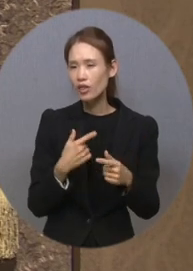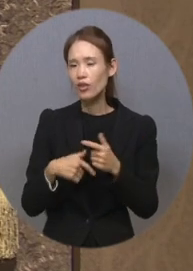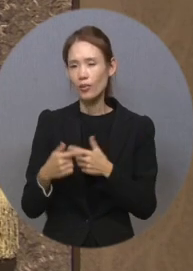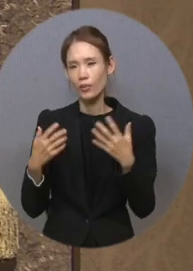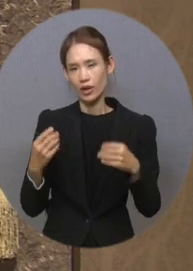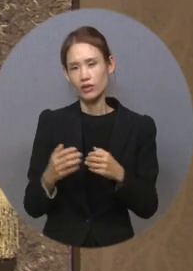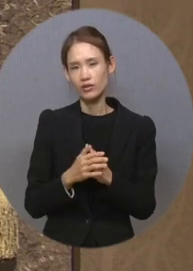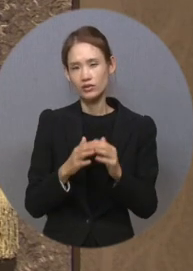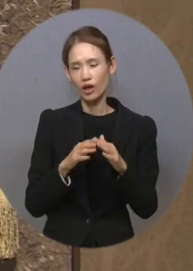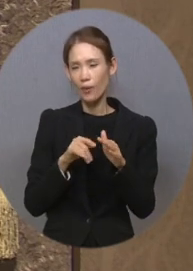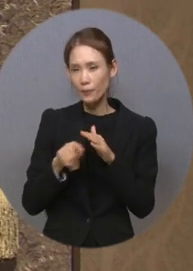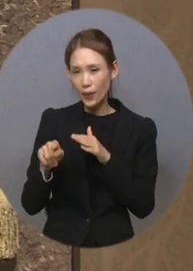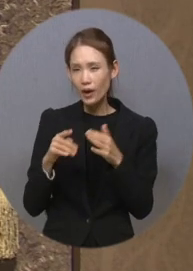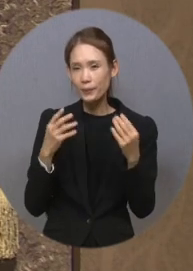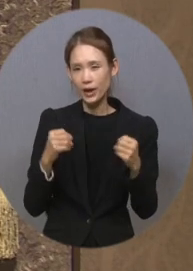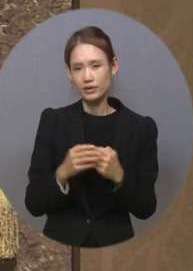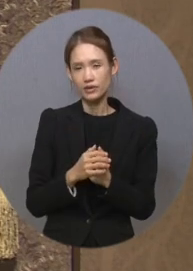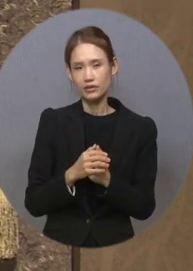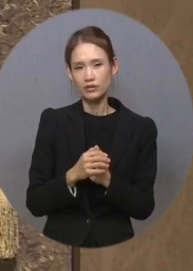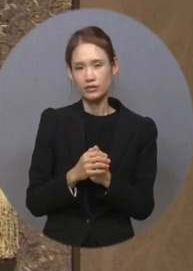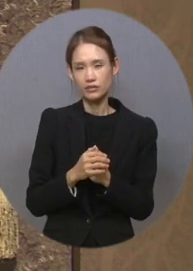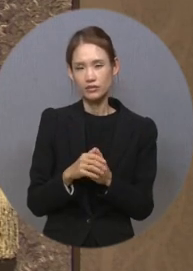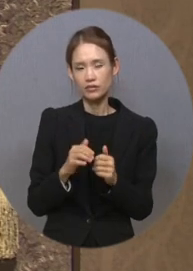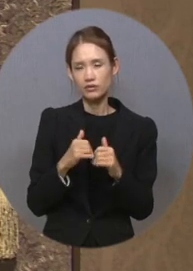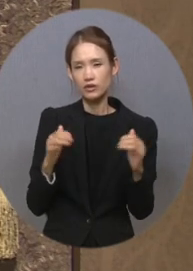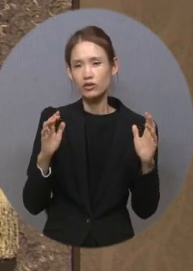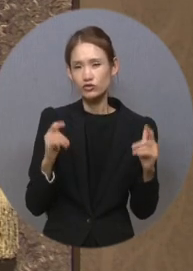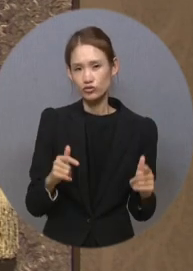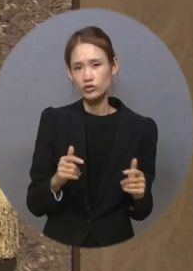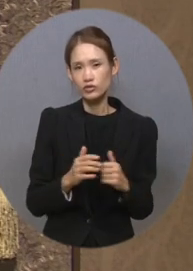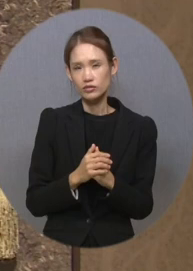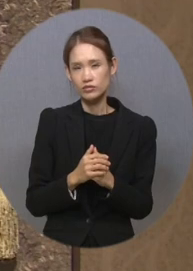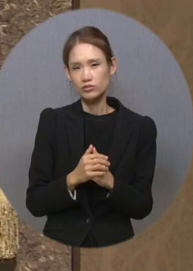것이죠. 전출. 네. 그래서 순 유출이 돼서 이제 증가 줄었는데